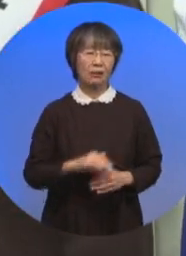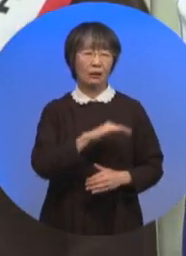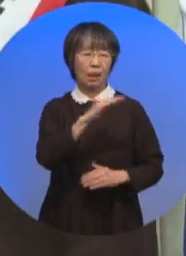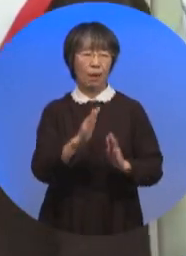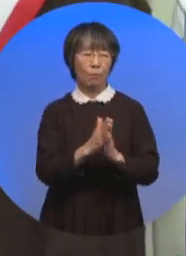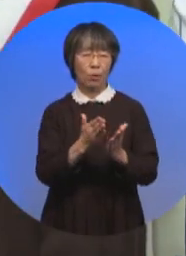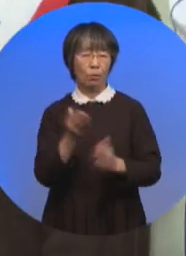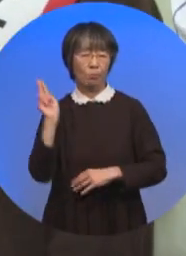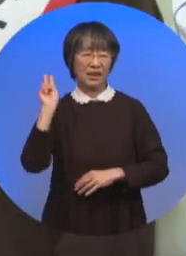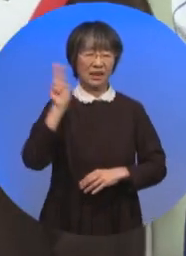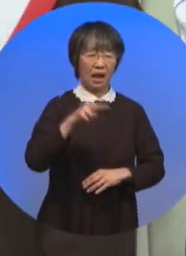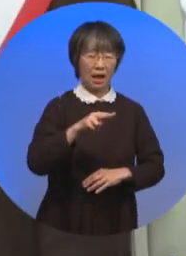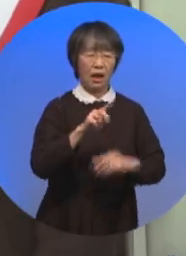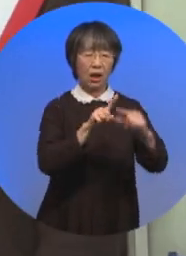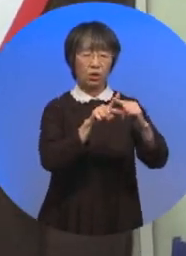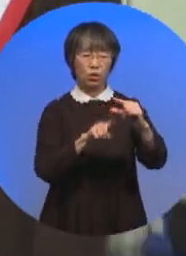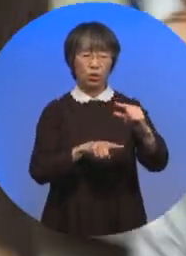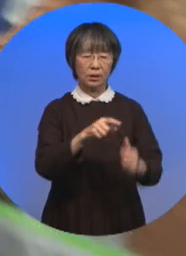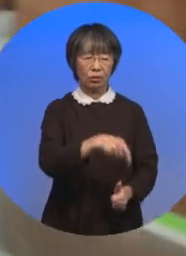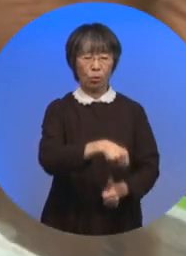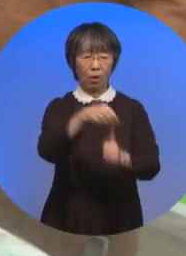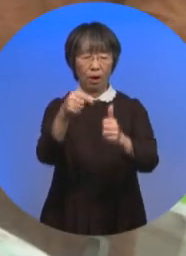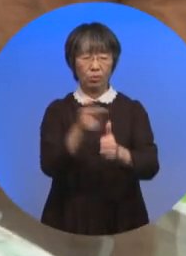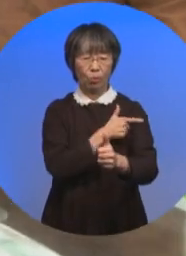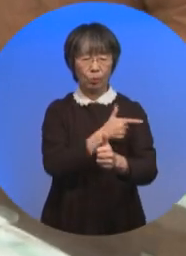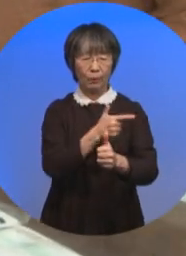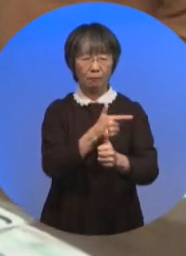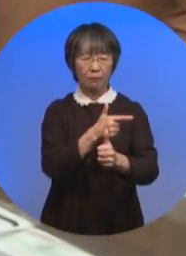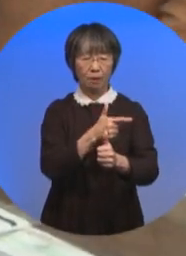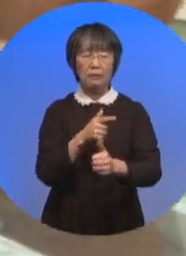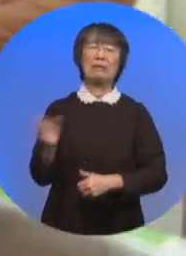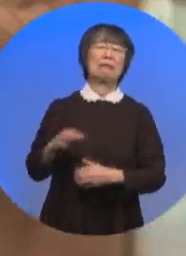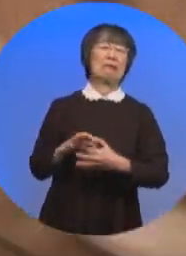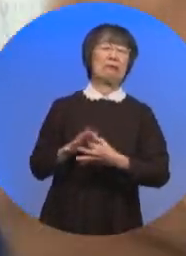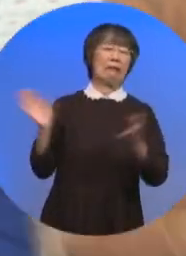違う違う違う違う違う違う違う違 う違う